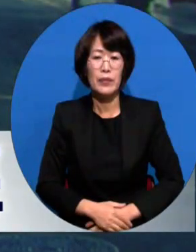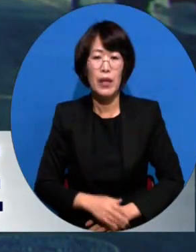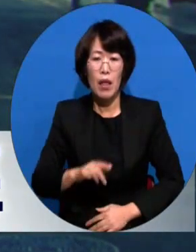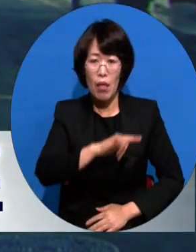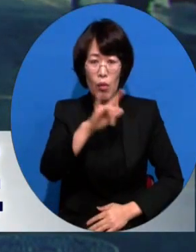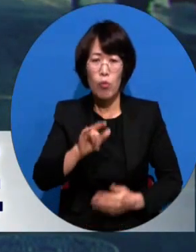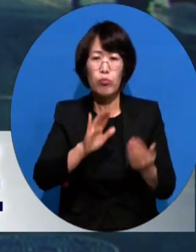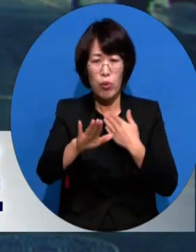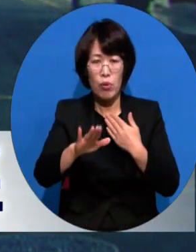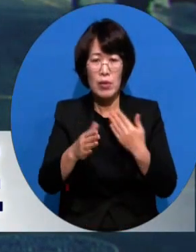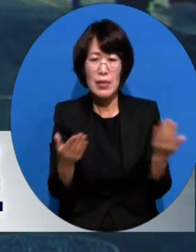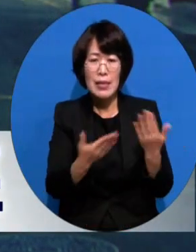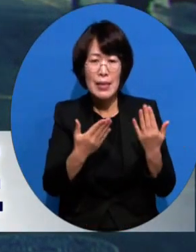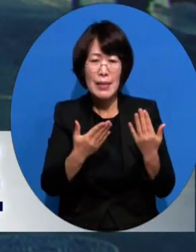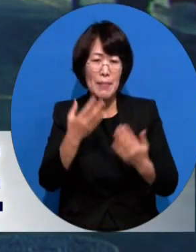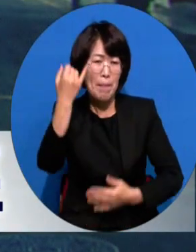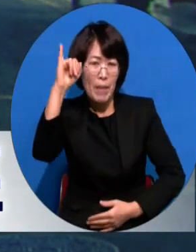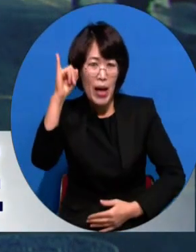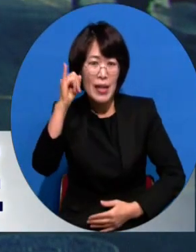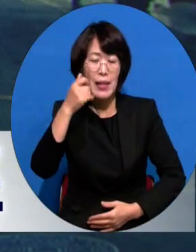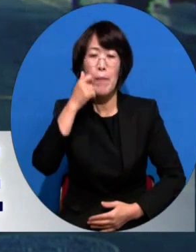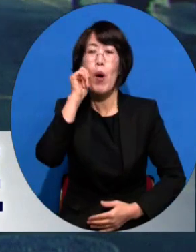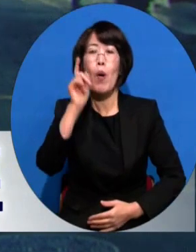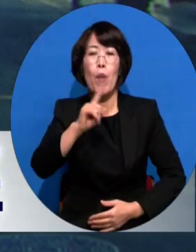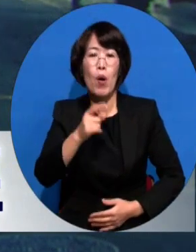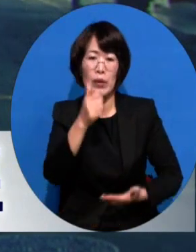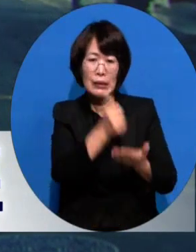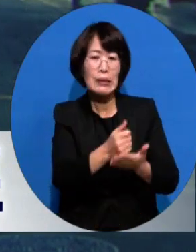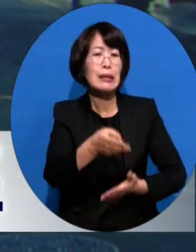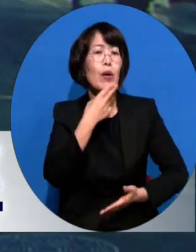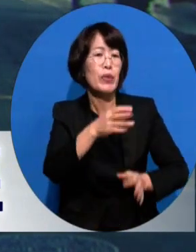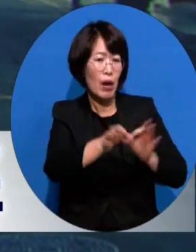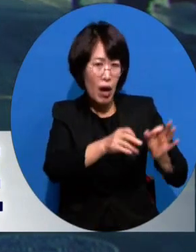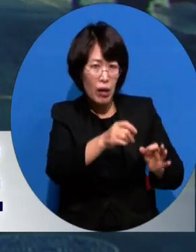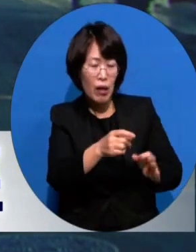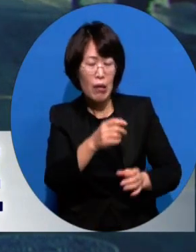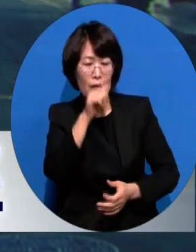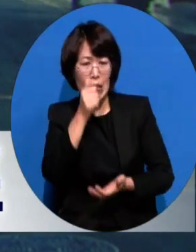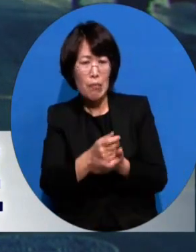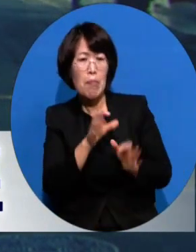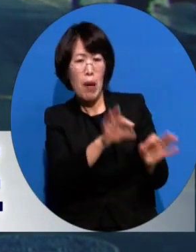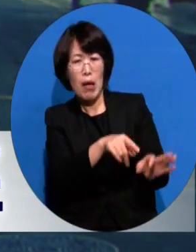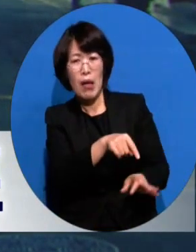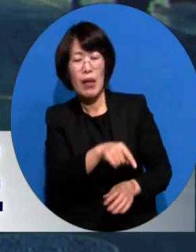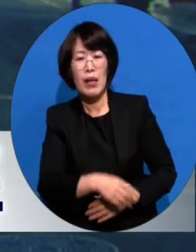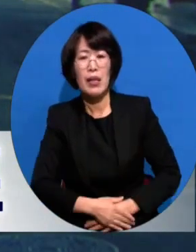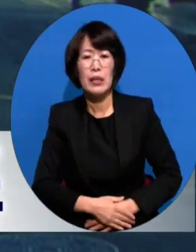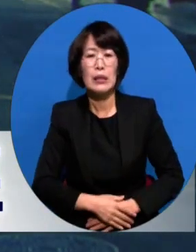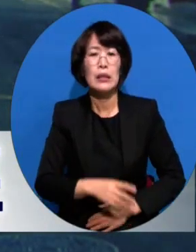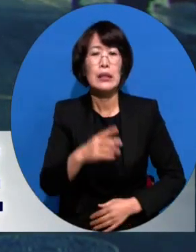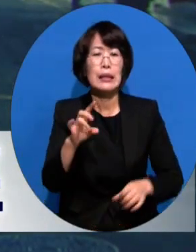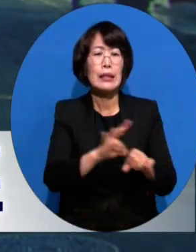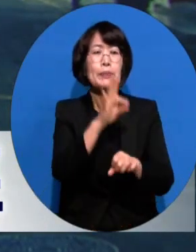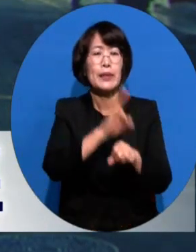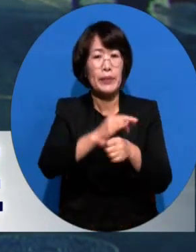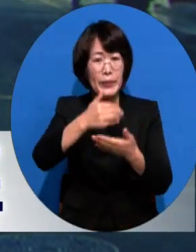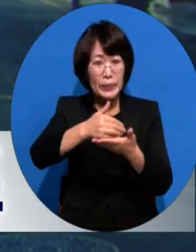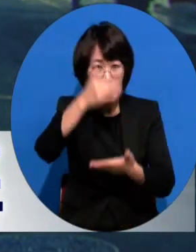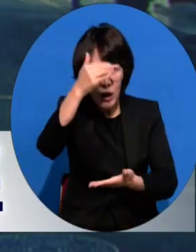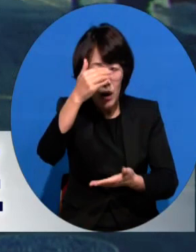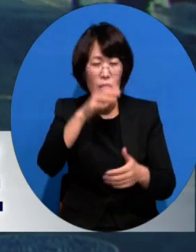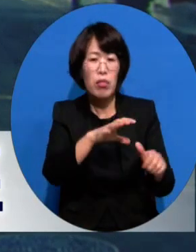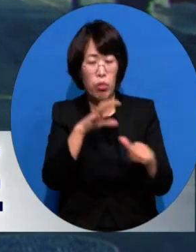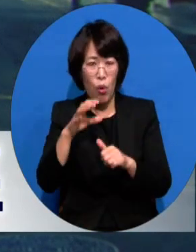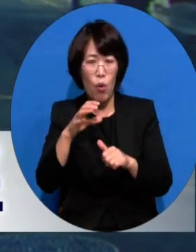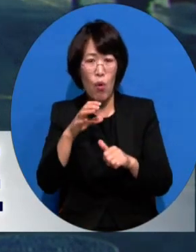코로나 이후 창업 아이템으로 인기를 끌고 있는 무인 점포가 범죄 표적이 되고 있습니다. 24시간 출입문이 열려 있다는